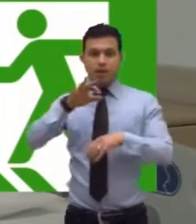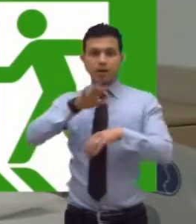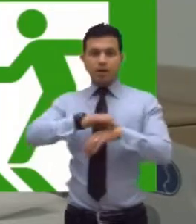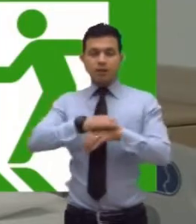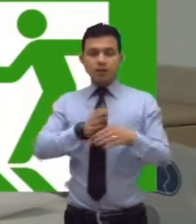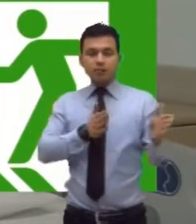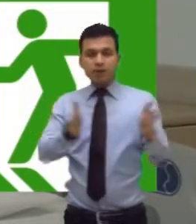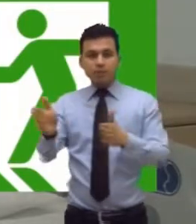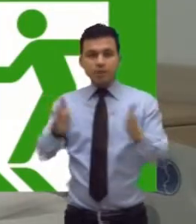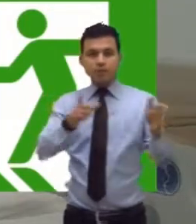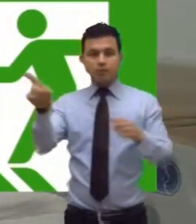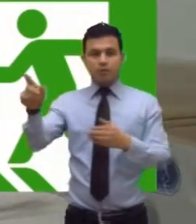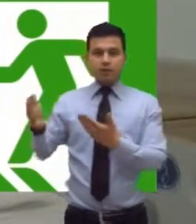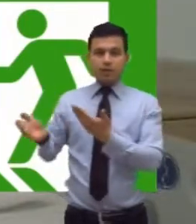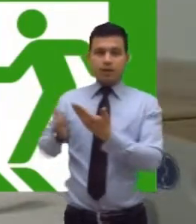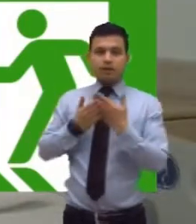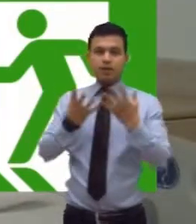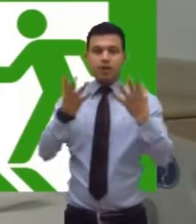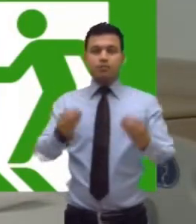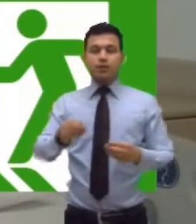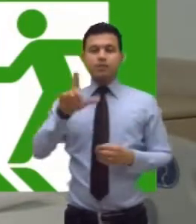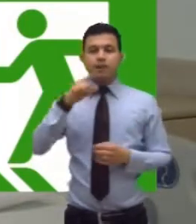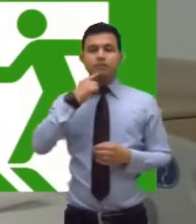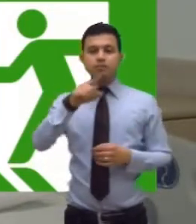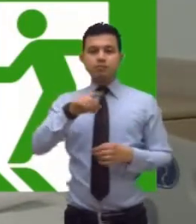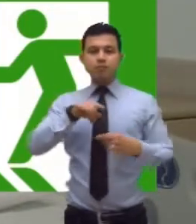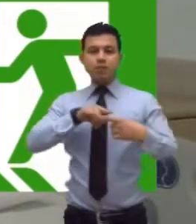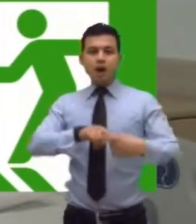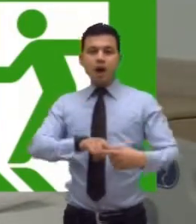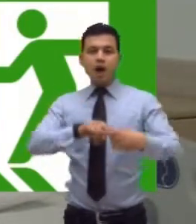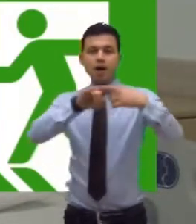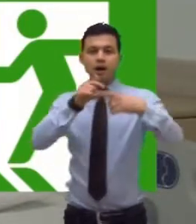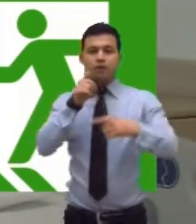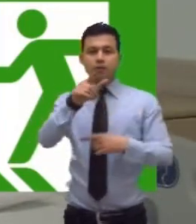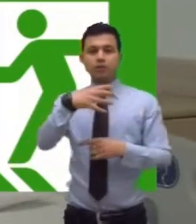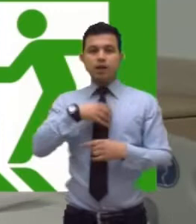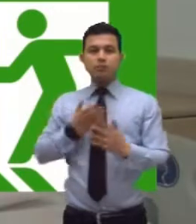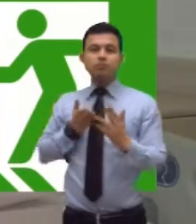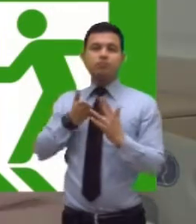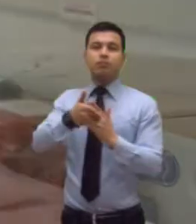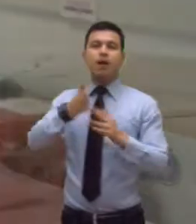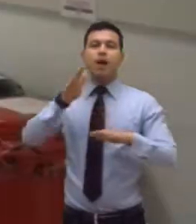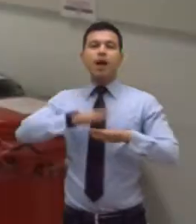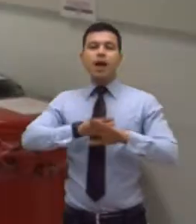yönlendirmesi doğrultusunda hareket ediniz. Kesinlikle asansörleri kullanmayınız.